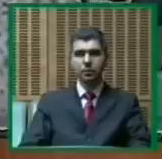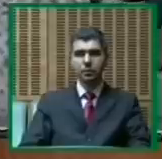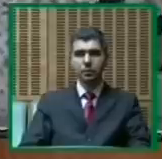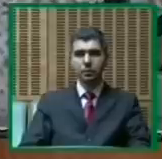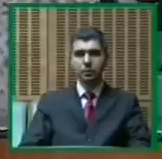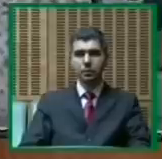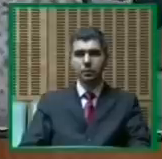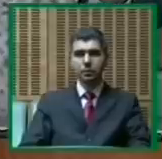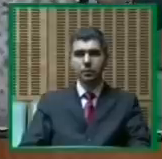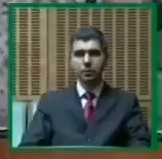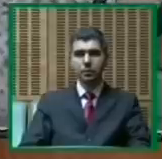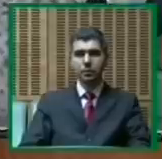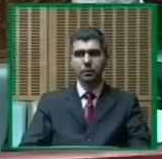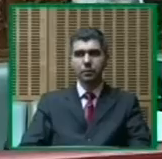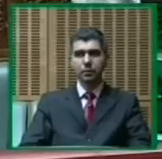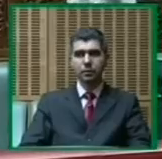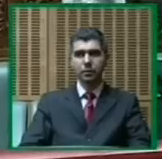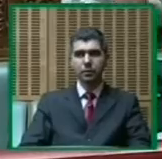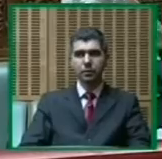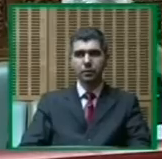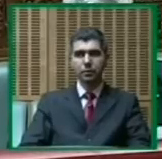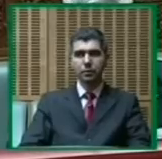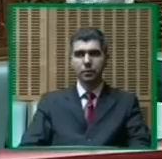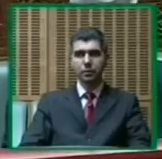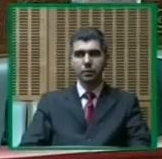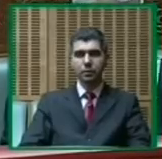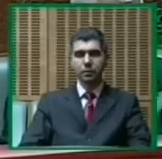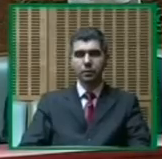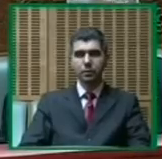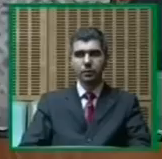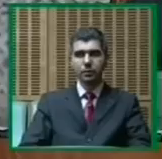صافي، ما عطاك الا انت الا الوزير. صافي سالينا.